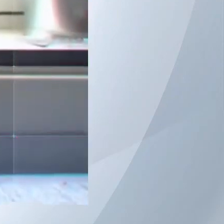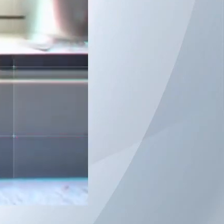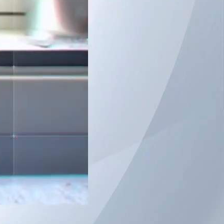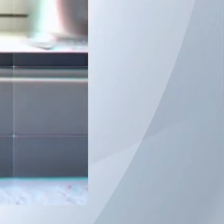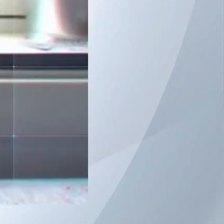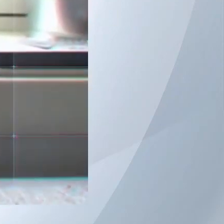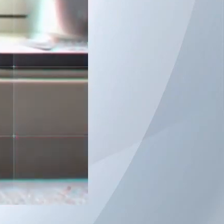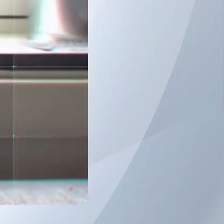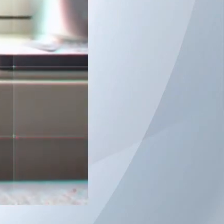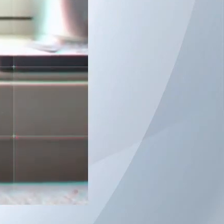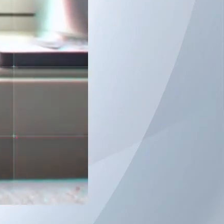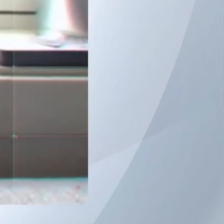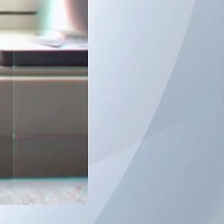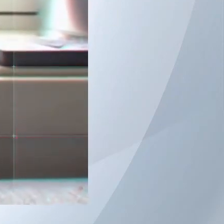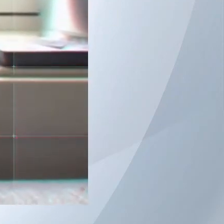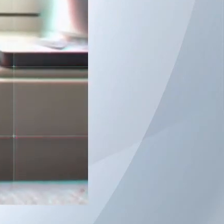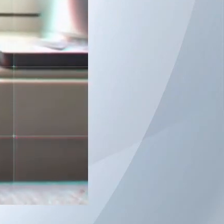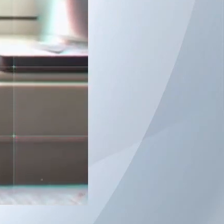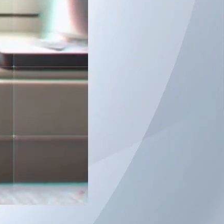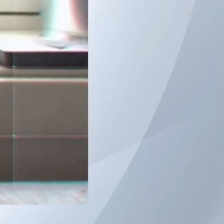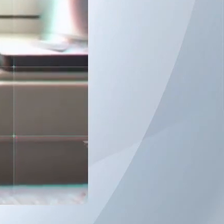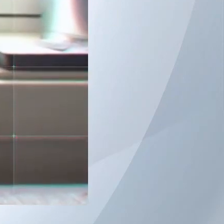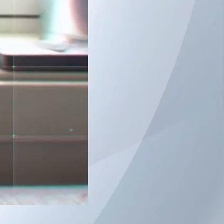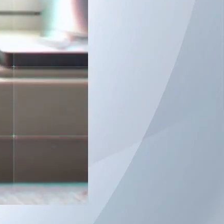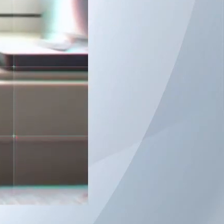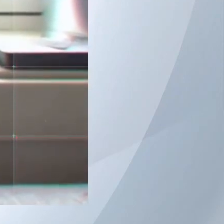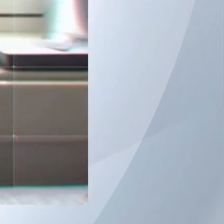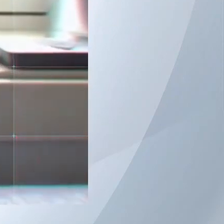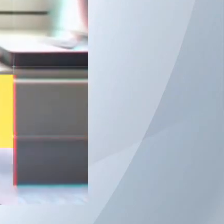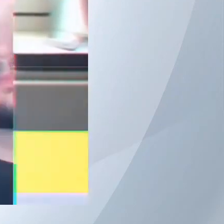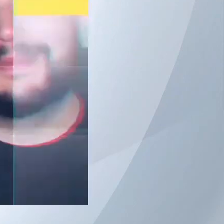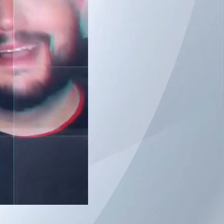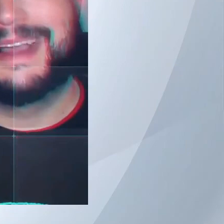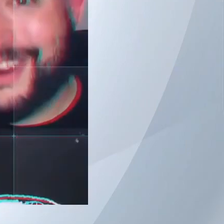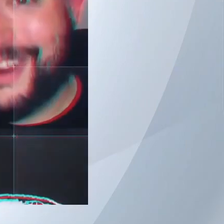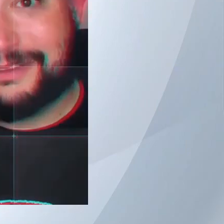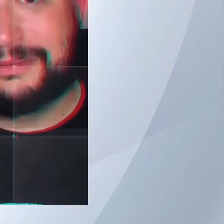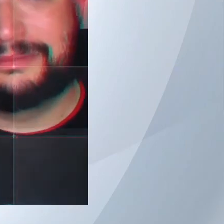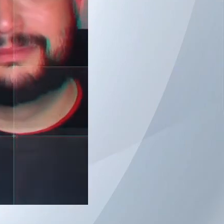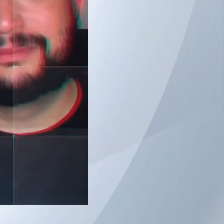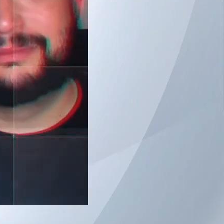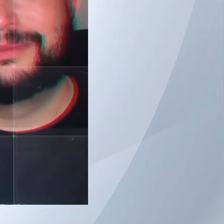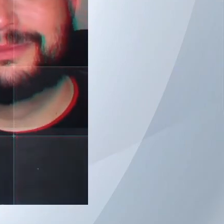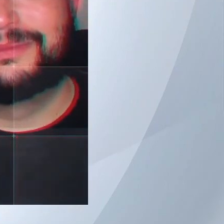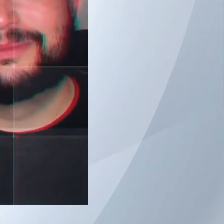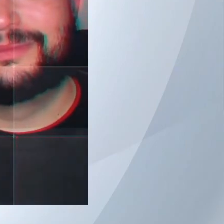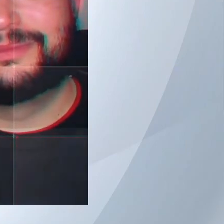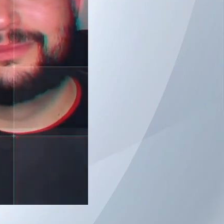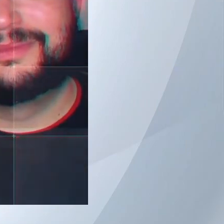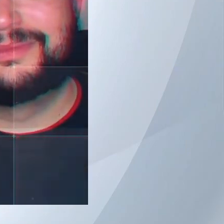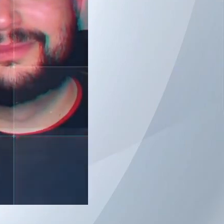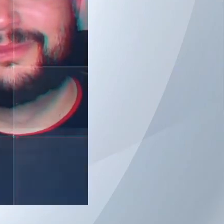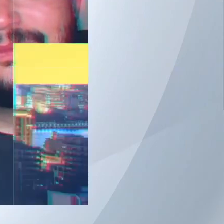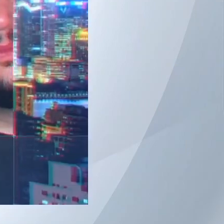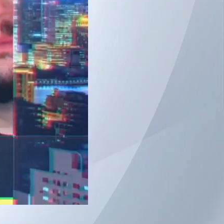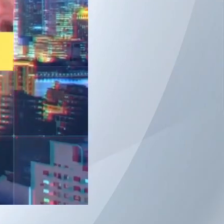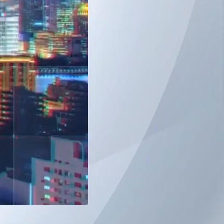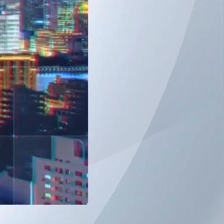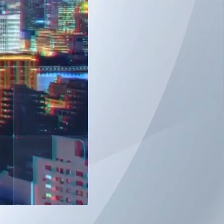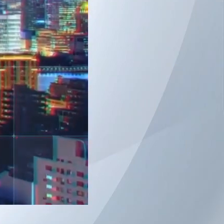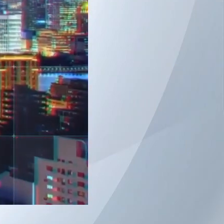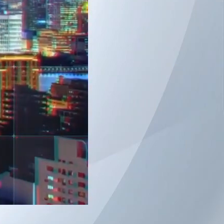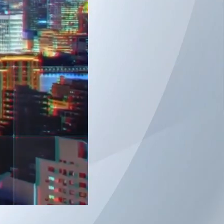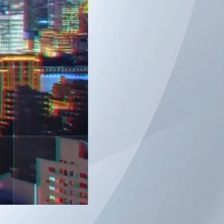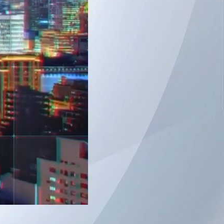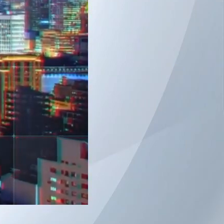Hi, kamusta? I'm Ruby Jane Cabagna from the Philippines. Hola, hello. Hey there. Hola, soy Sebastián Pérez de Argentina. 您